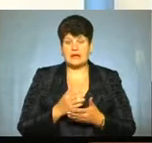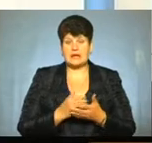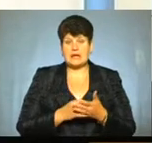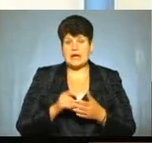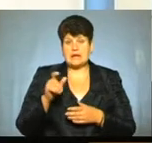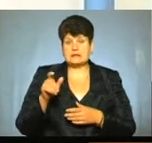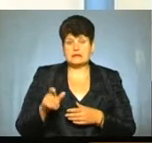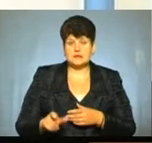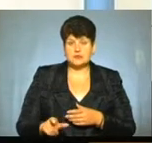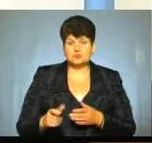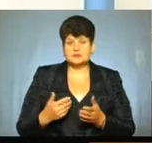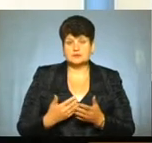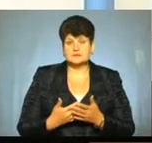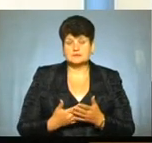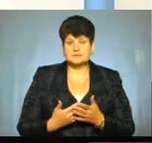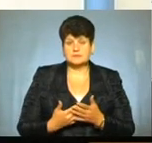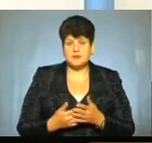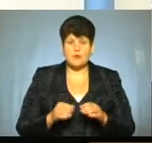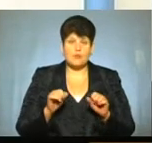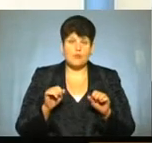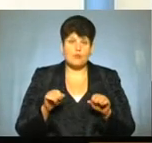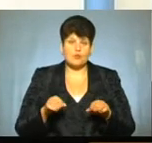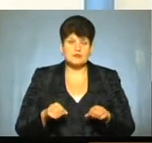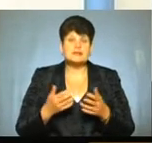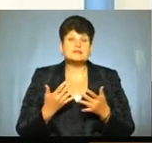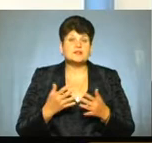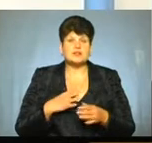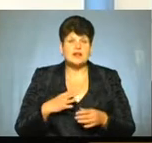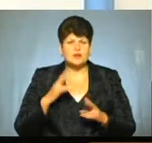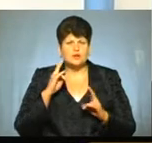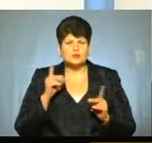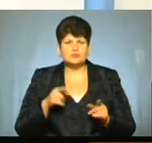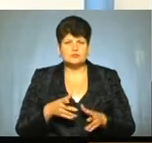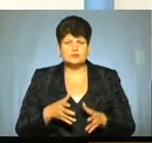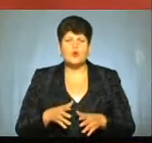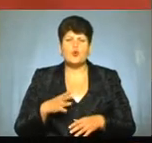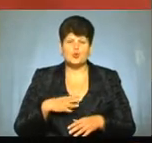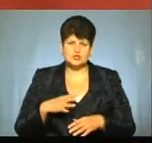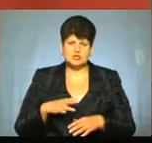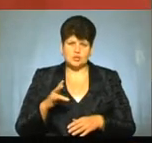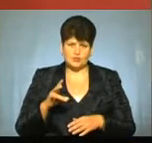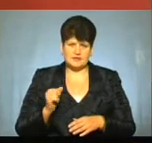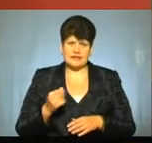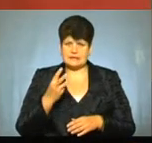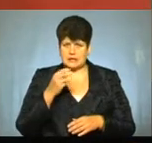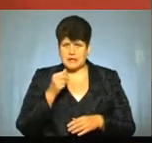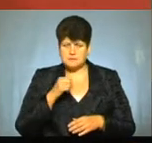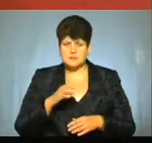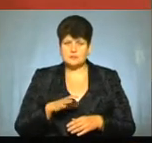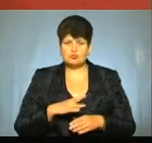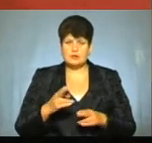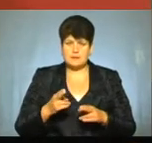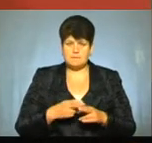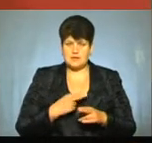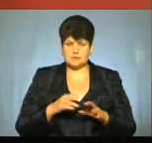кандидатура, напевне, в якійсь мірі, вона, можливо, наскільки десь очікувана. Очікувана. Три місяці ми взагалі були